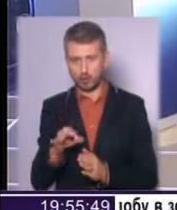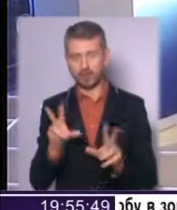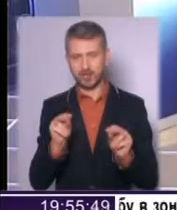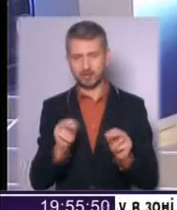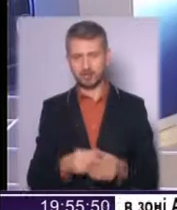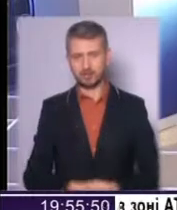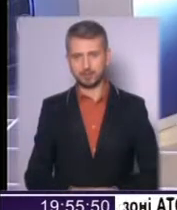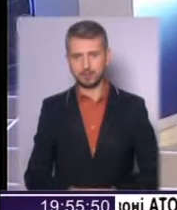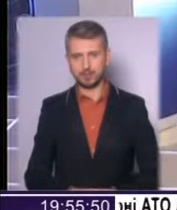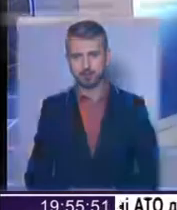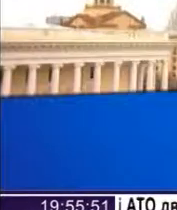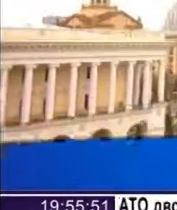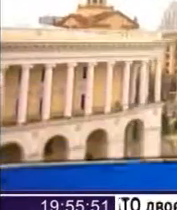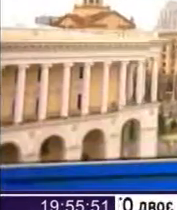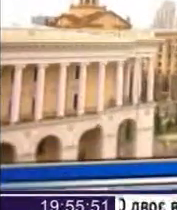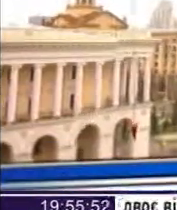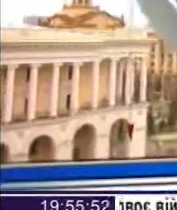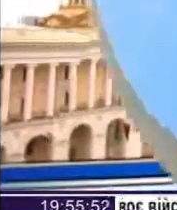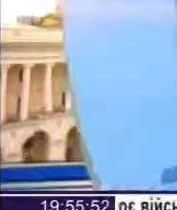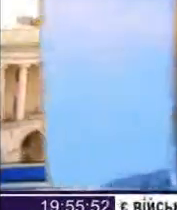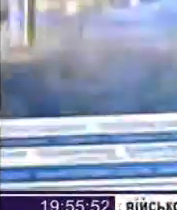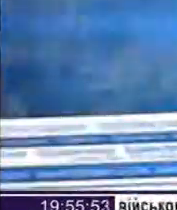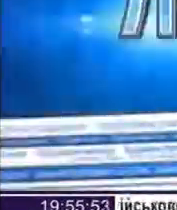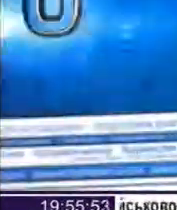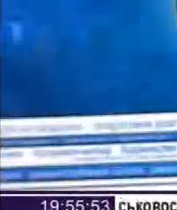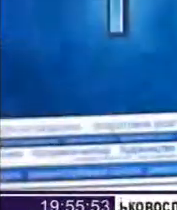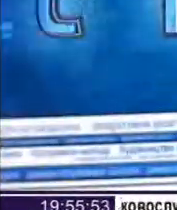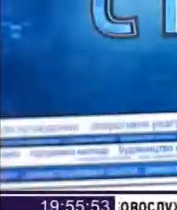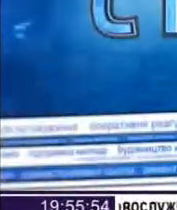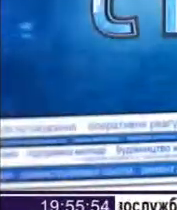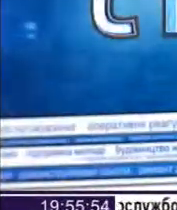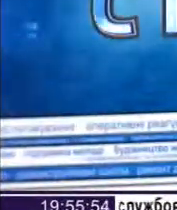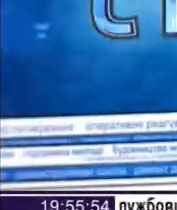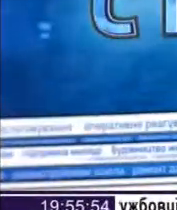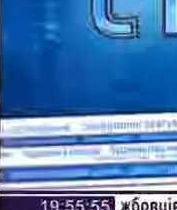початок чогось обов'язково правильно. Хорошого. Дякую. В нас в гостях був Михайло Головко, народний депутат від